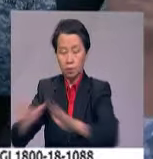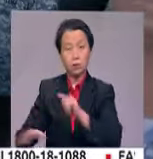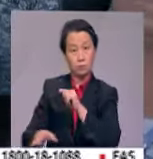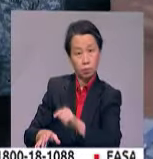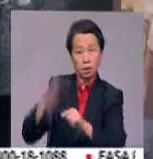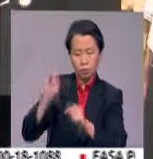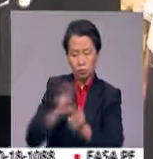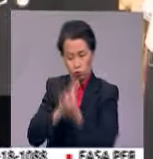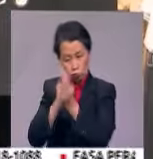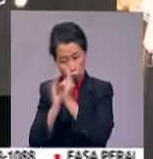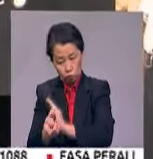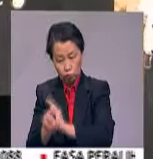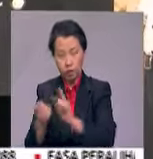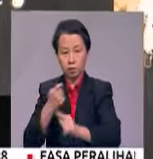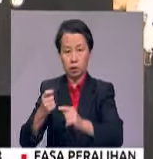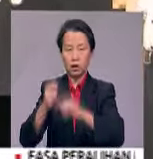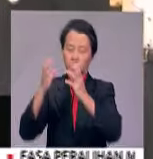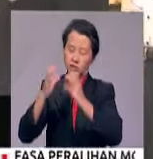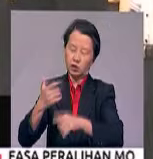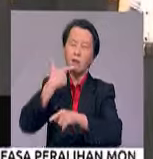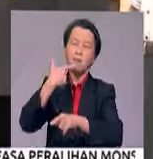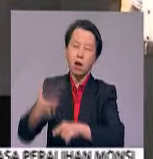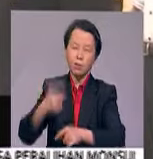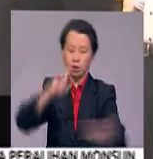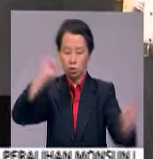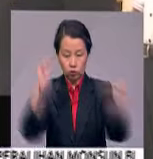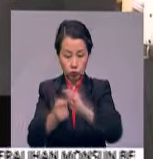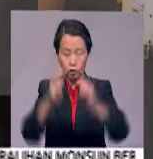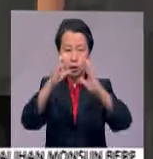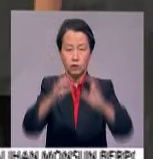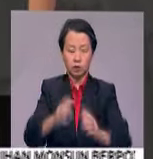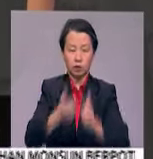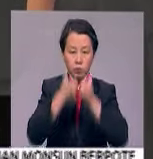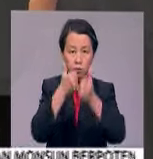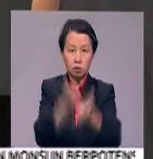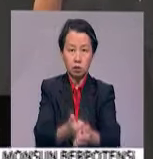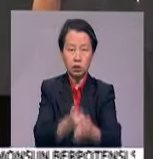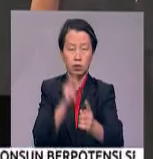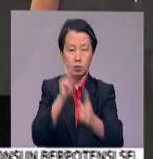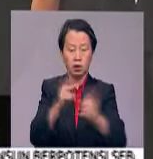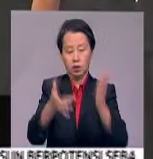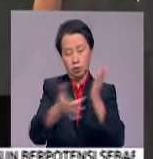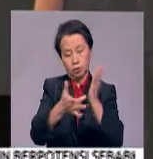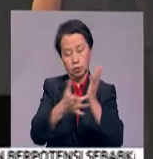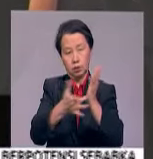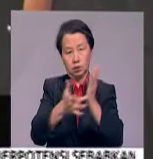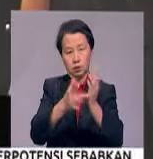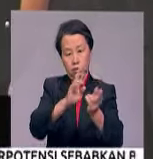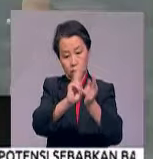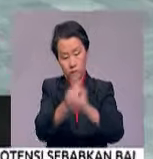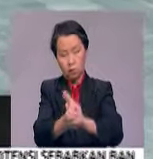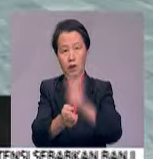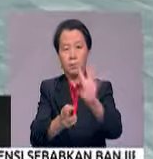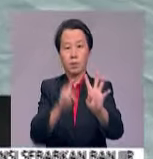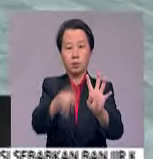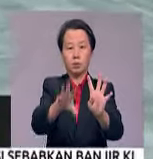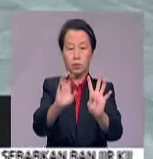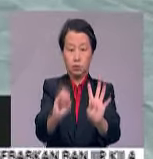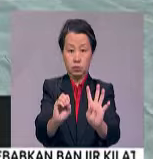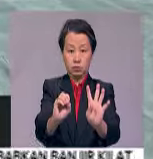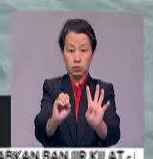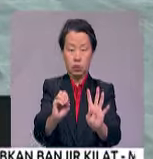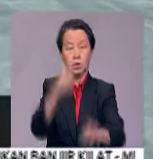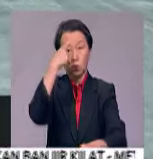perlu berubah dari pendekatan tradisional kepada pendekatan berasaskan kepada teknologi revolusi industri